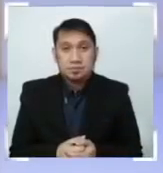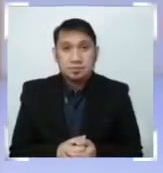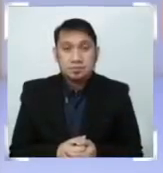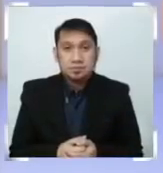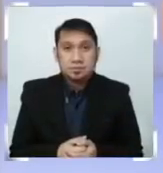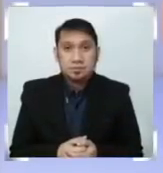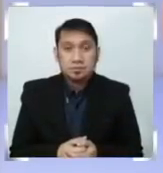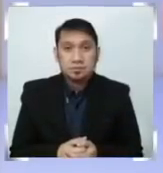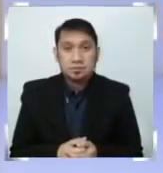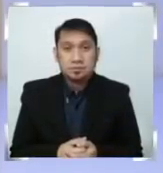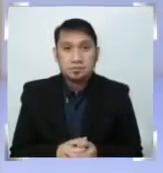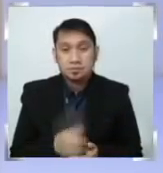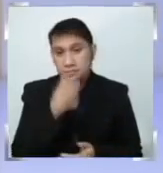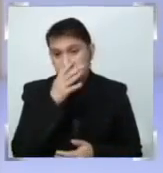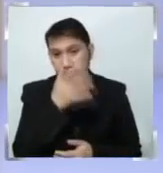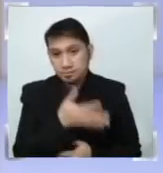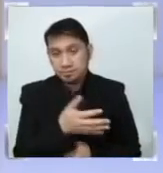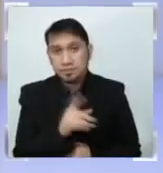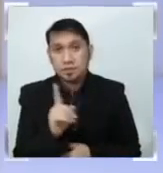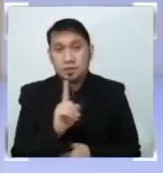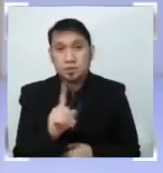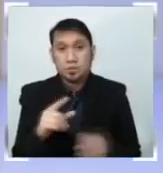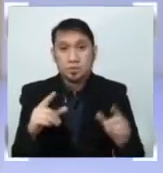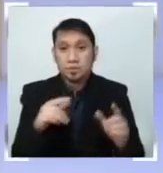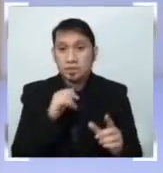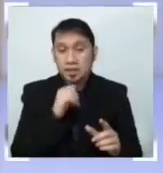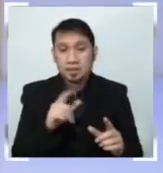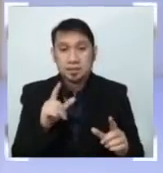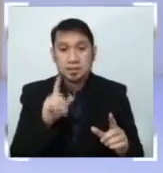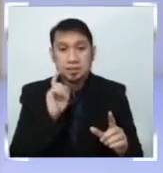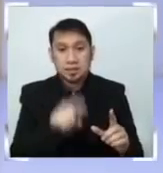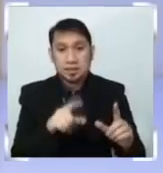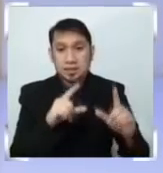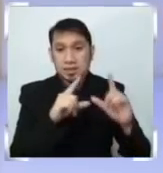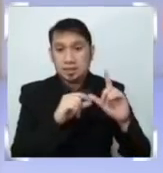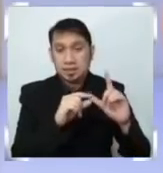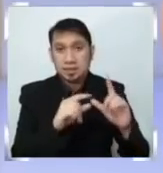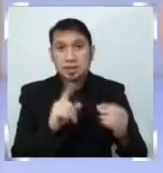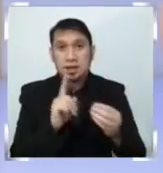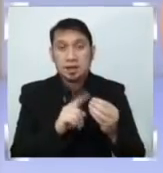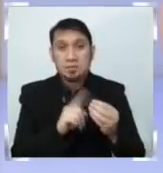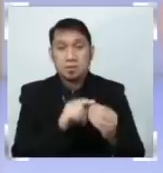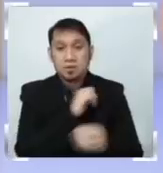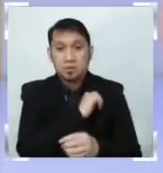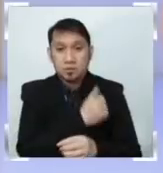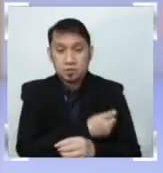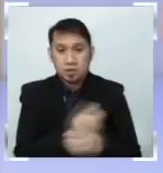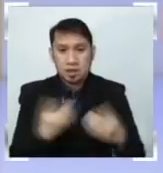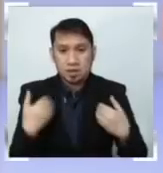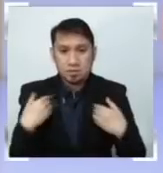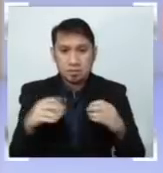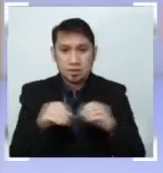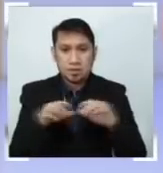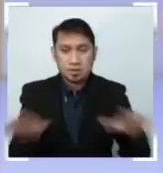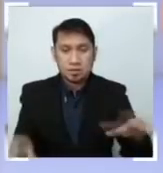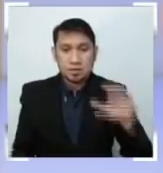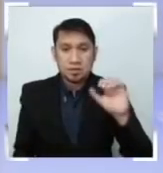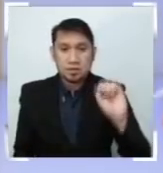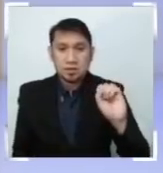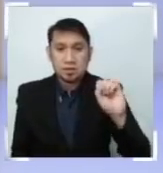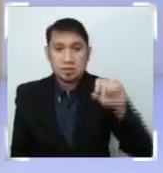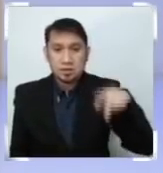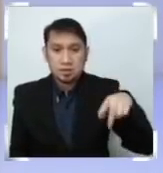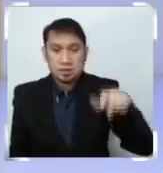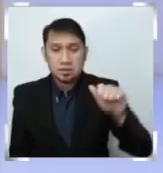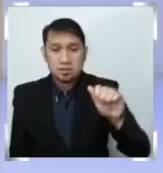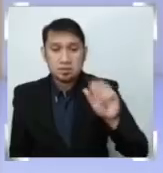Idedma at huwag i-click ang link. Bilin po yan ang motoridad laban sa mga laganap ngayon na spam text message. Ano